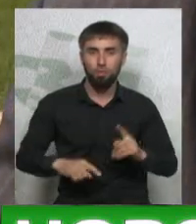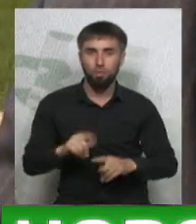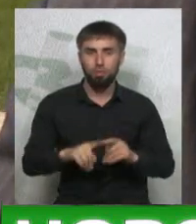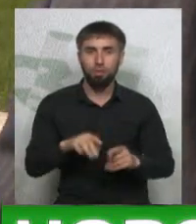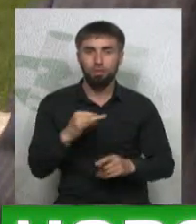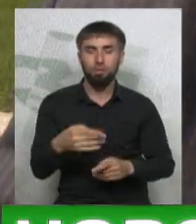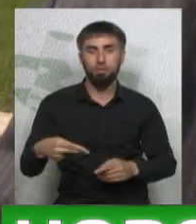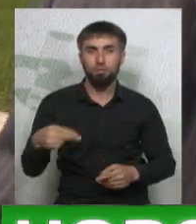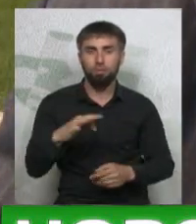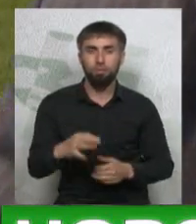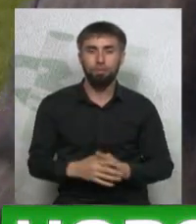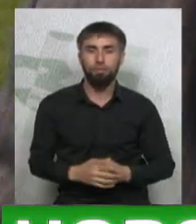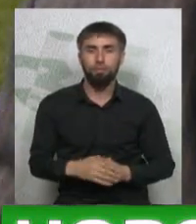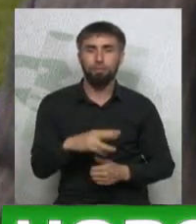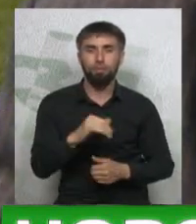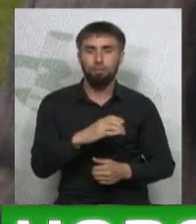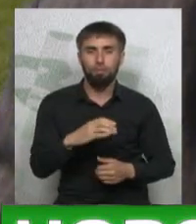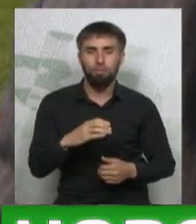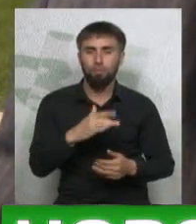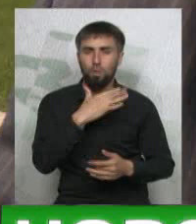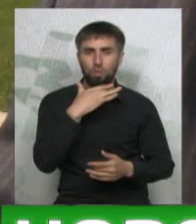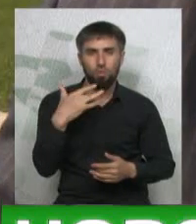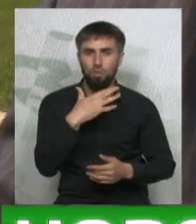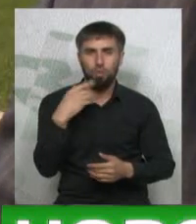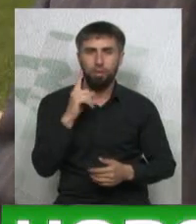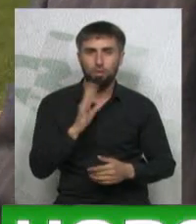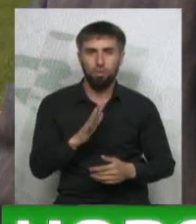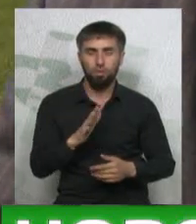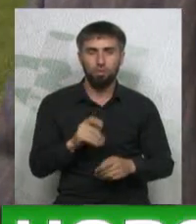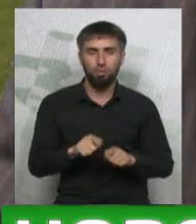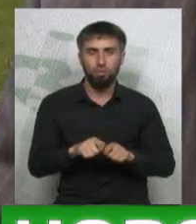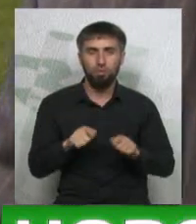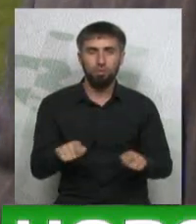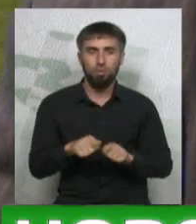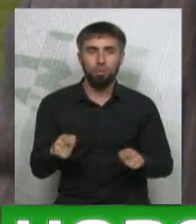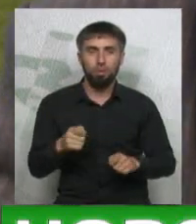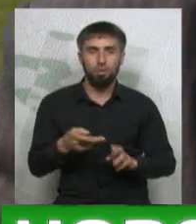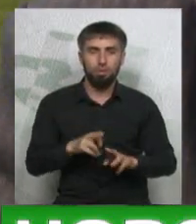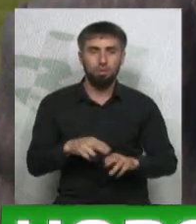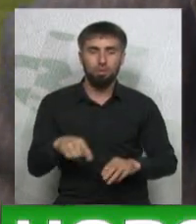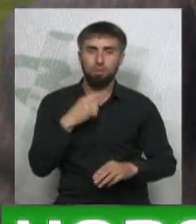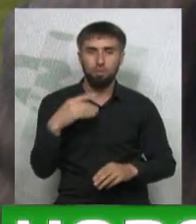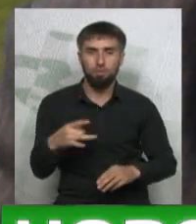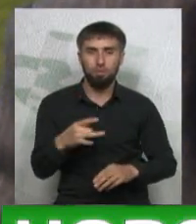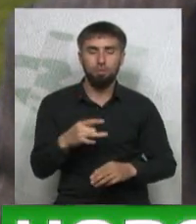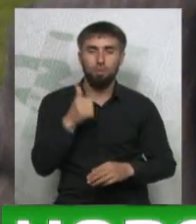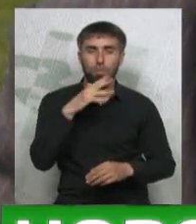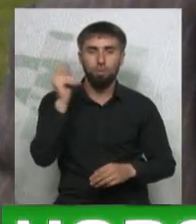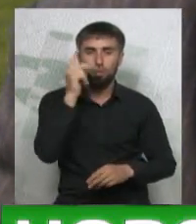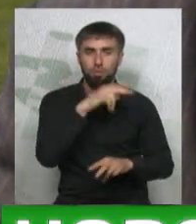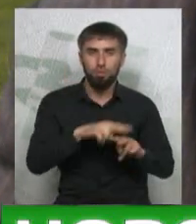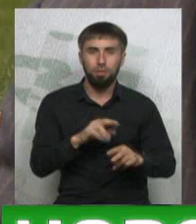И да, масса неудобств составляет уже за пределами региона для наших молодых людей, которые учатся, которые там